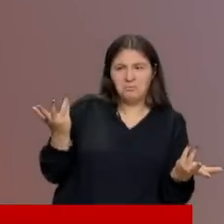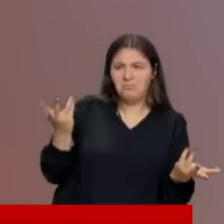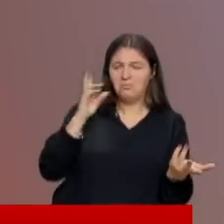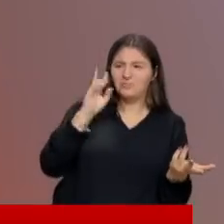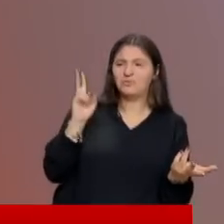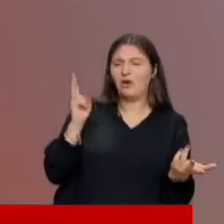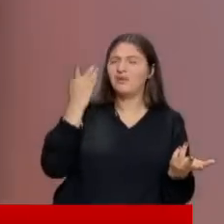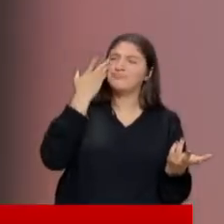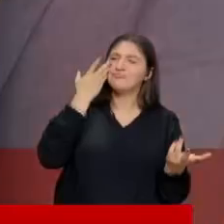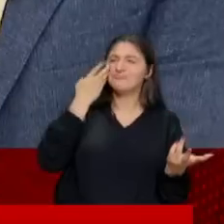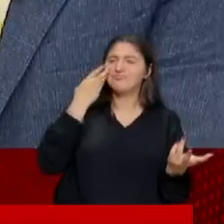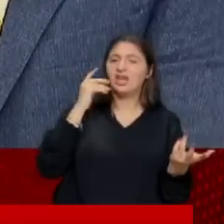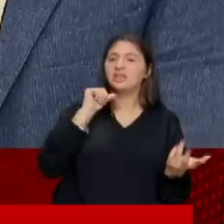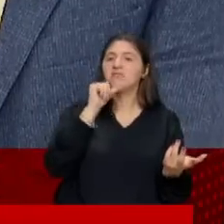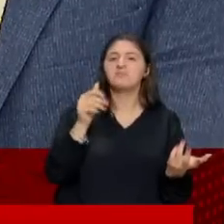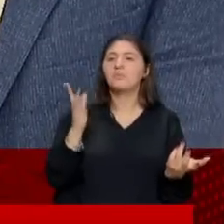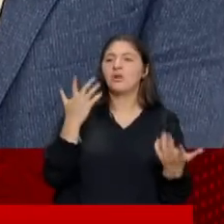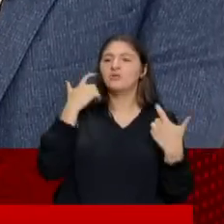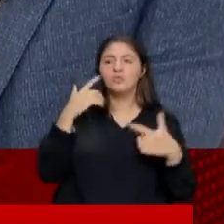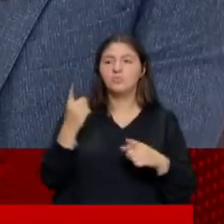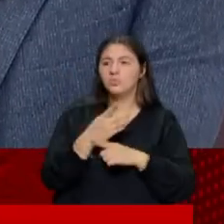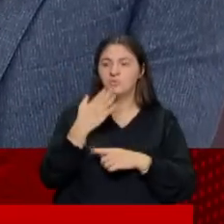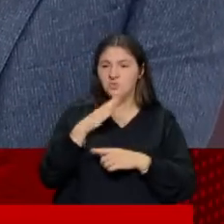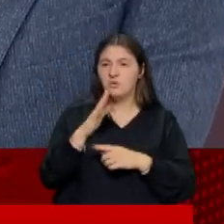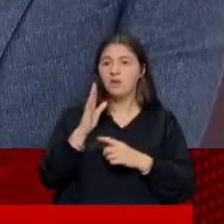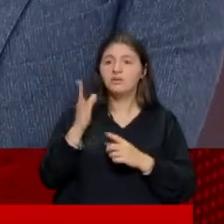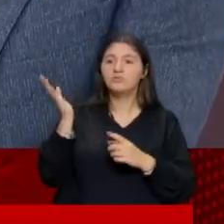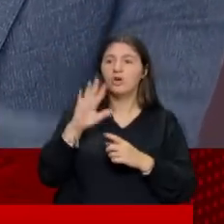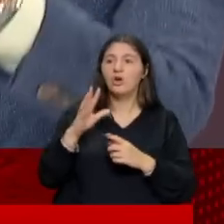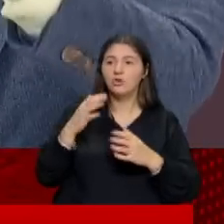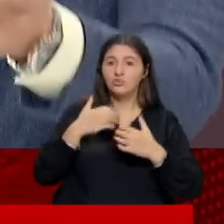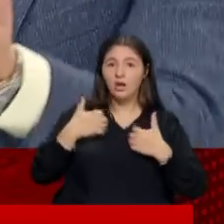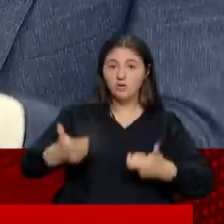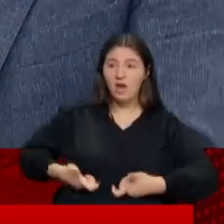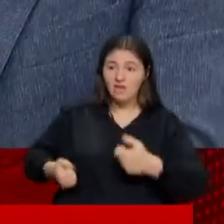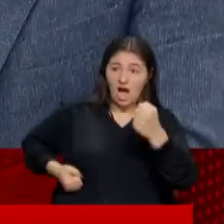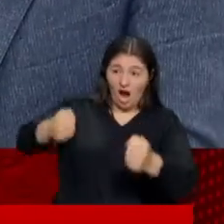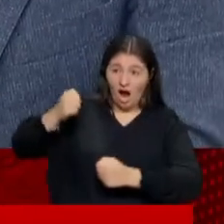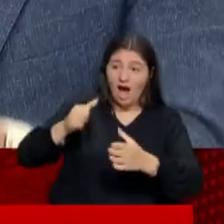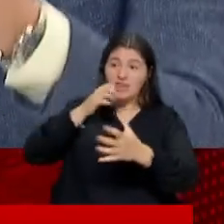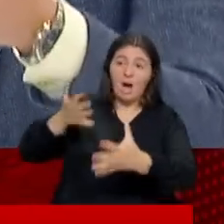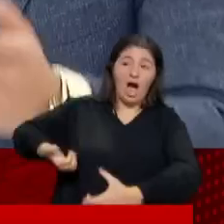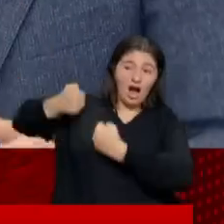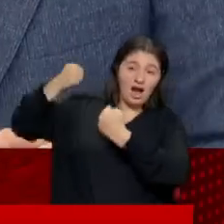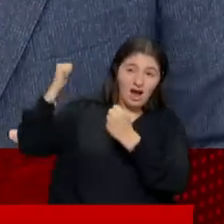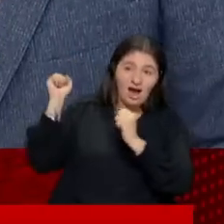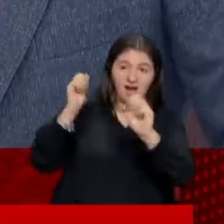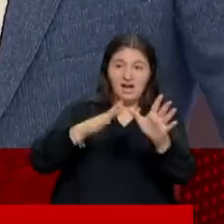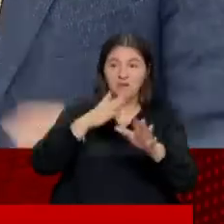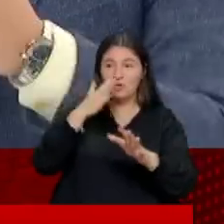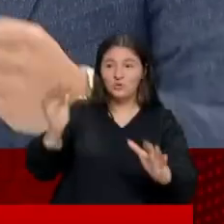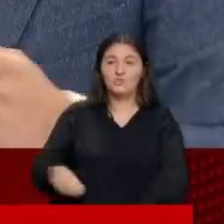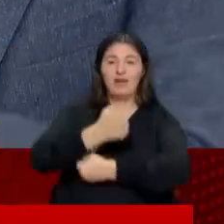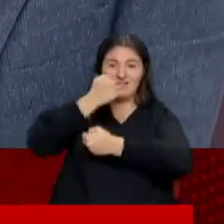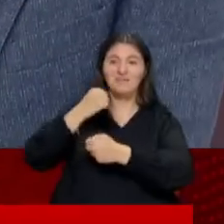düşünerek gayet normal izliyorlar Hiç kimsede bir şaşkınlık duymuyor Ancak her şey güvenlik görevlinin sahneye gelip o adamı işte böyle